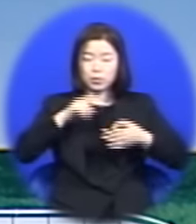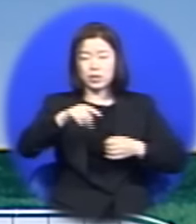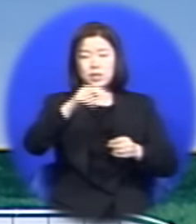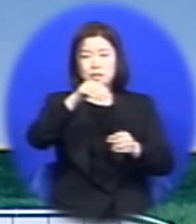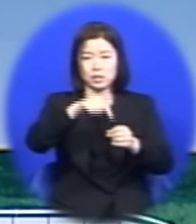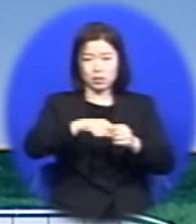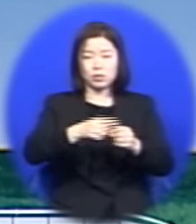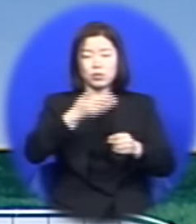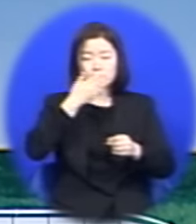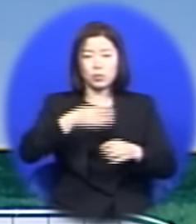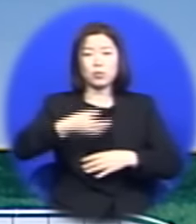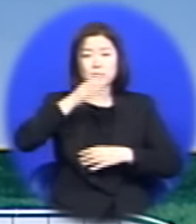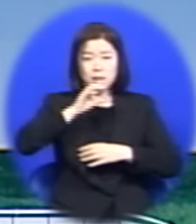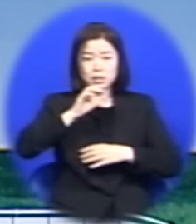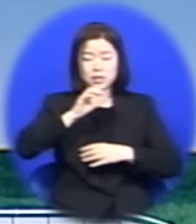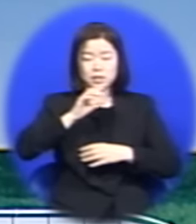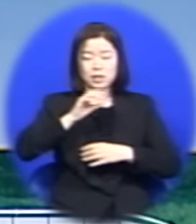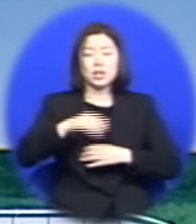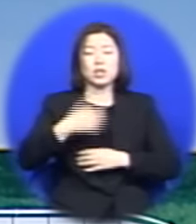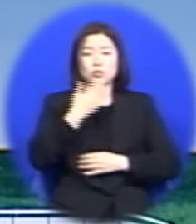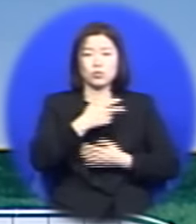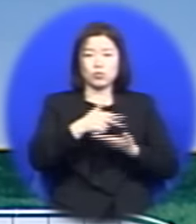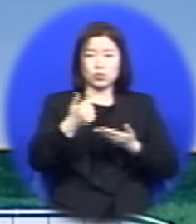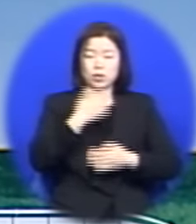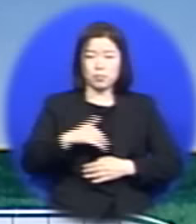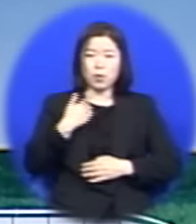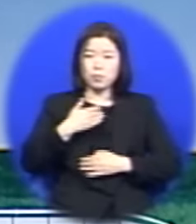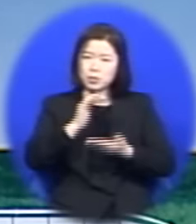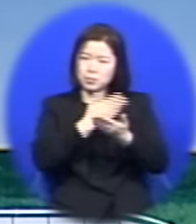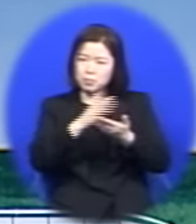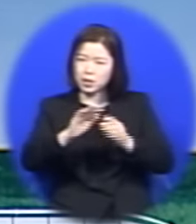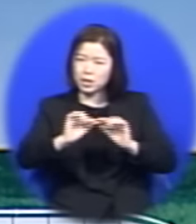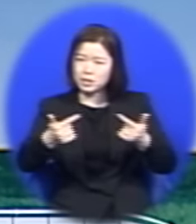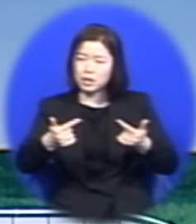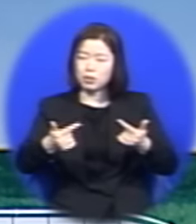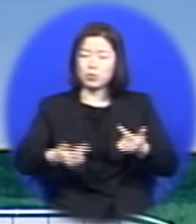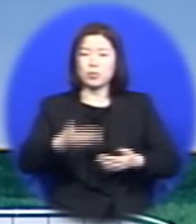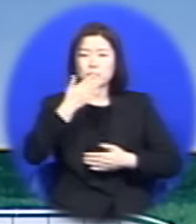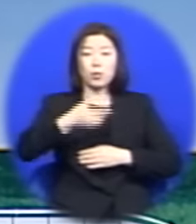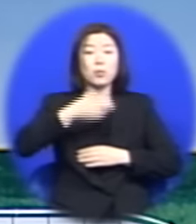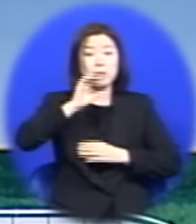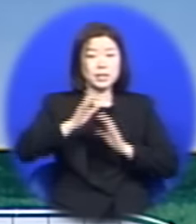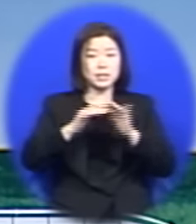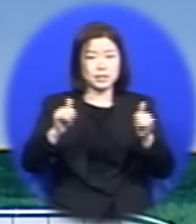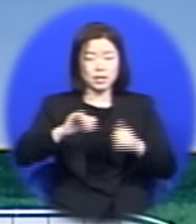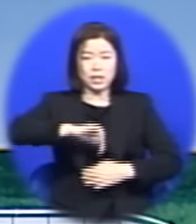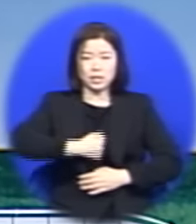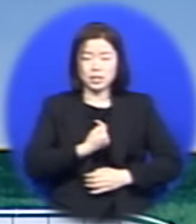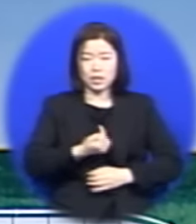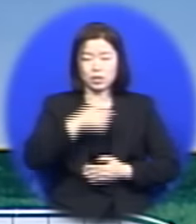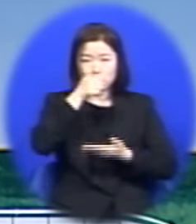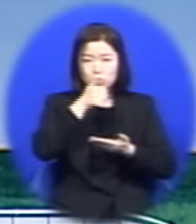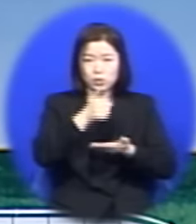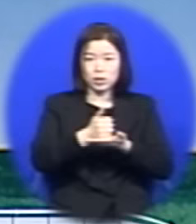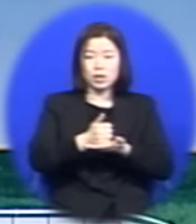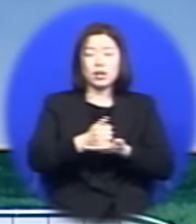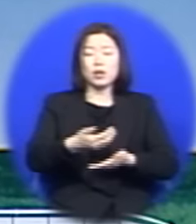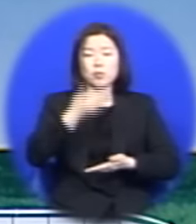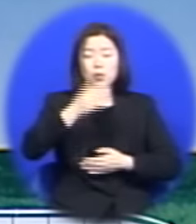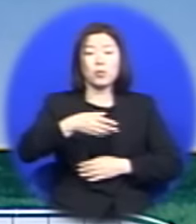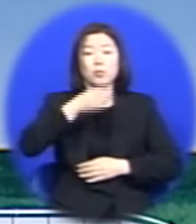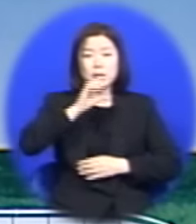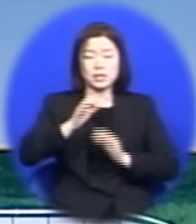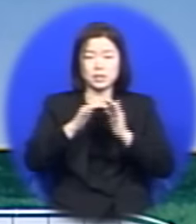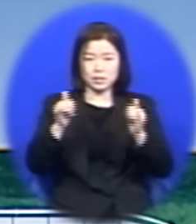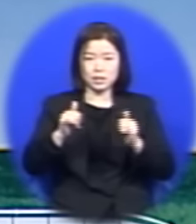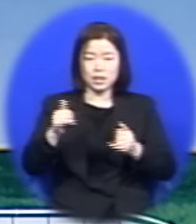먹고 이 잔을 마실지니 주의 몸을 분별하지 못하고 먹고 마시는 자는 자기의 죄를 먹고 마시는 것입니다.